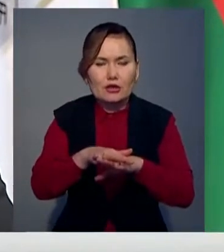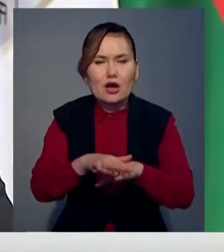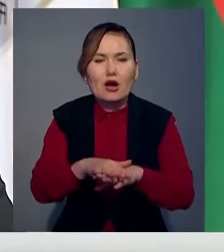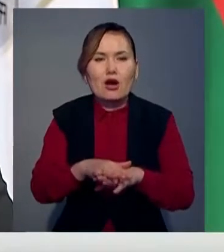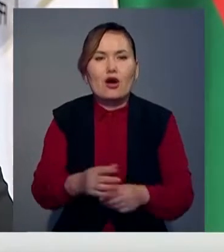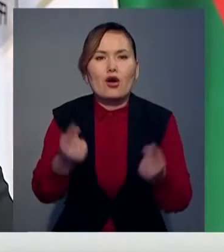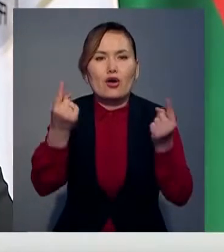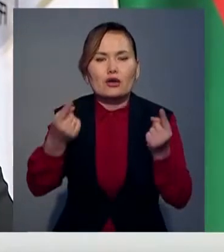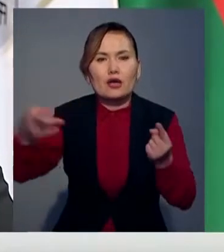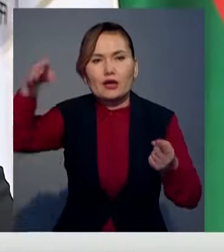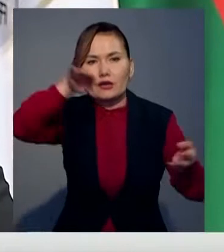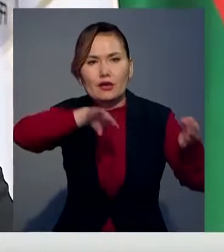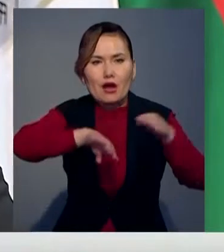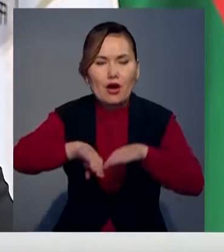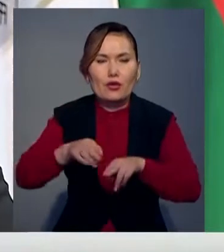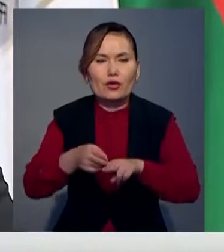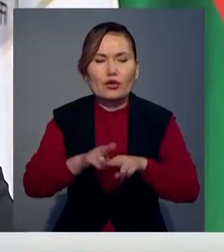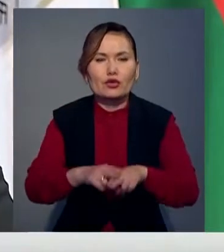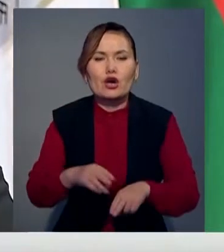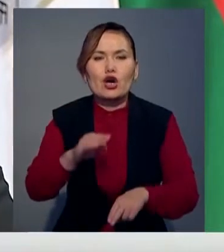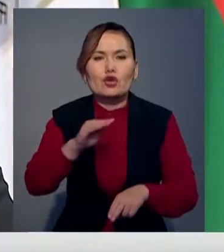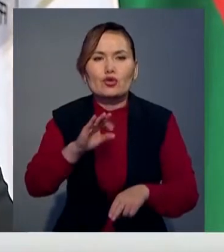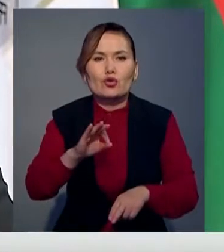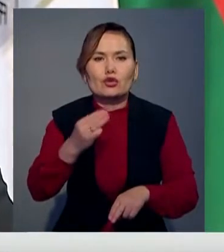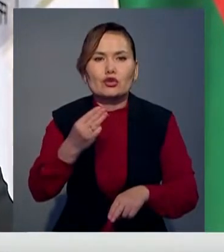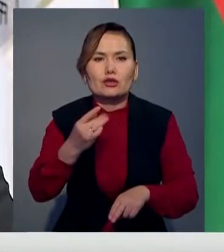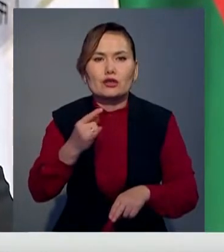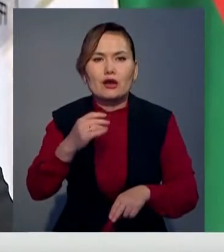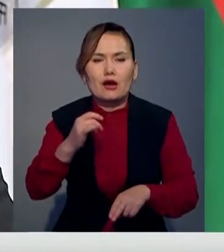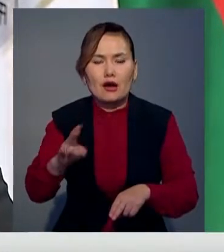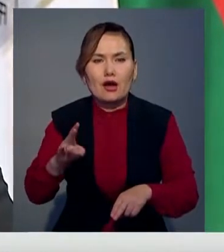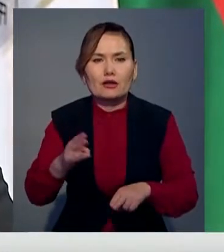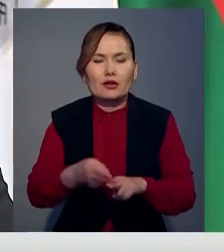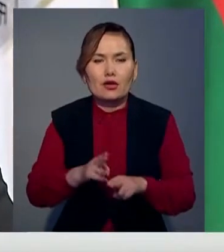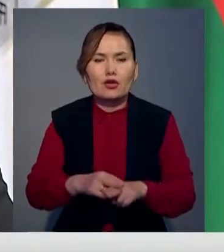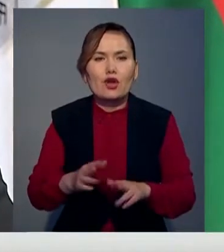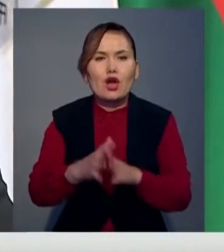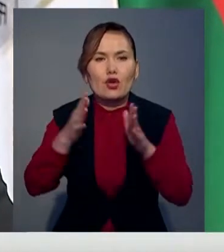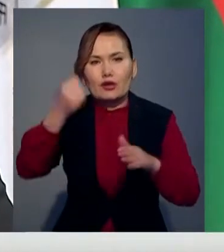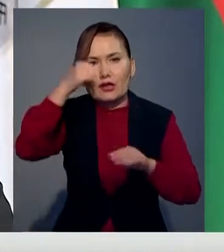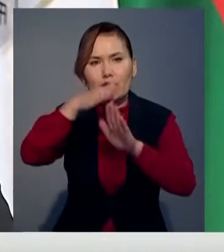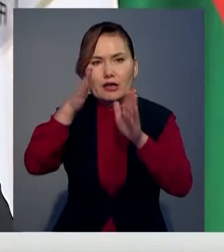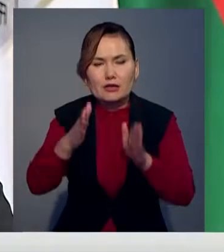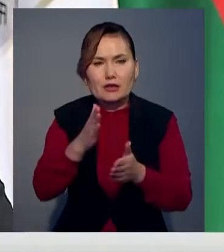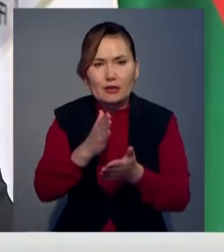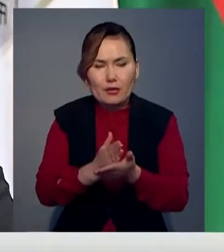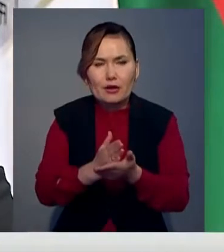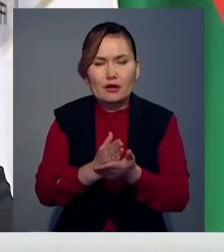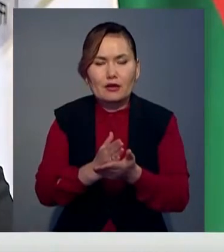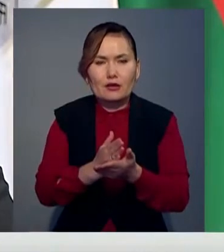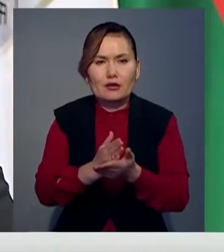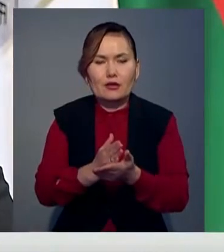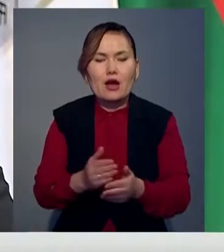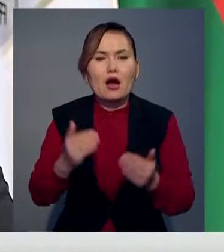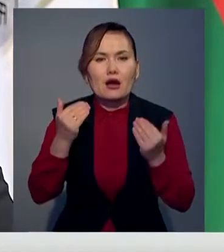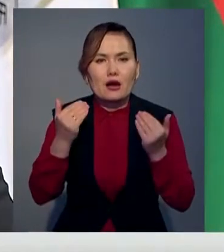Ұлытауда Жошы ханға қойылған үлкен ескерткіш бар, кесенесі бар.